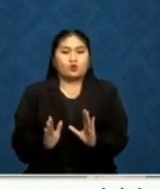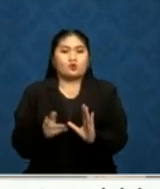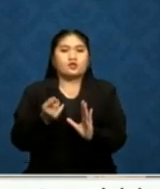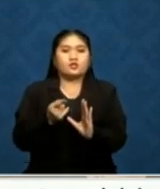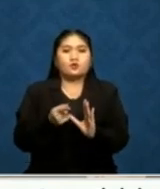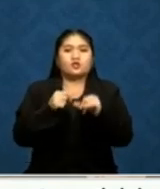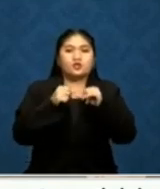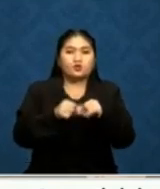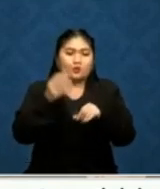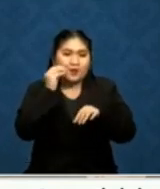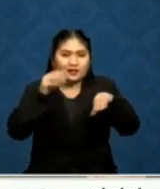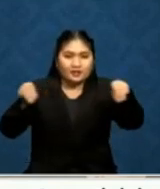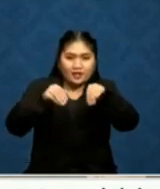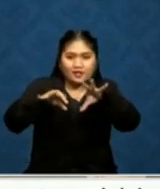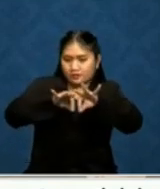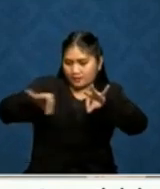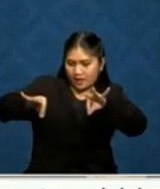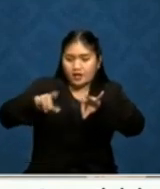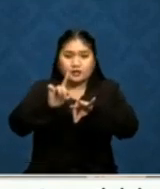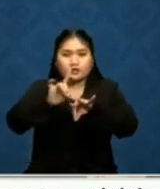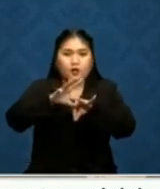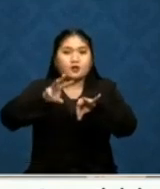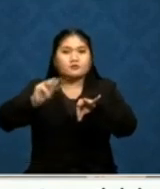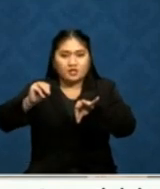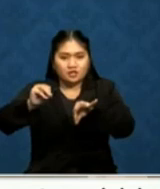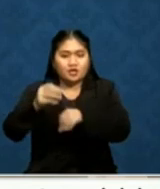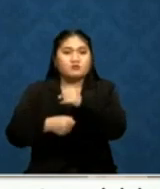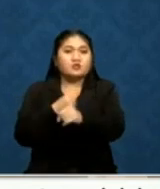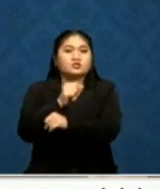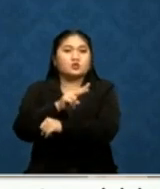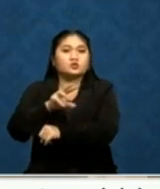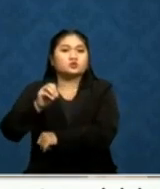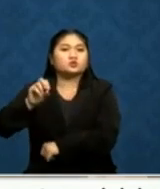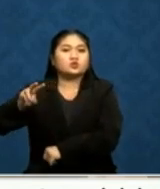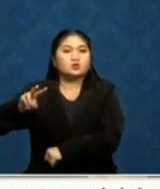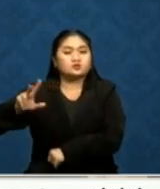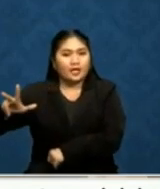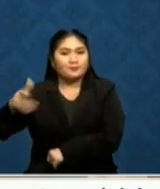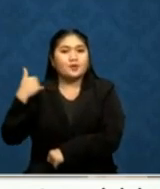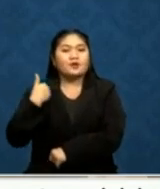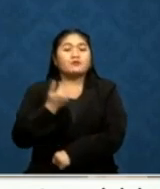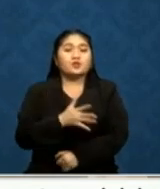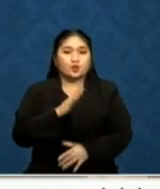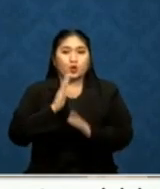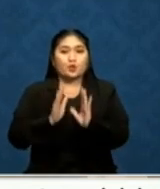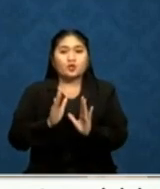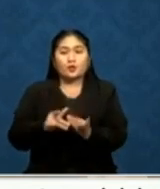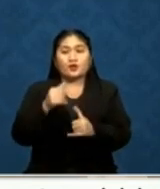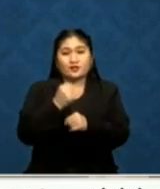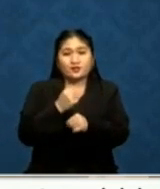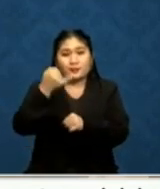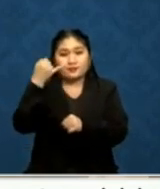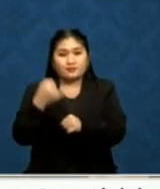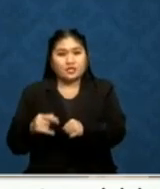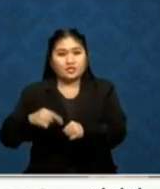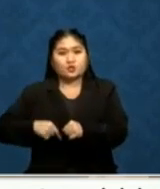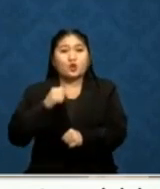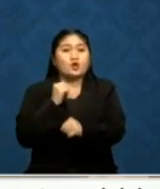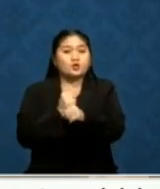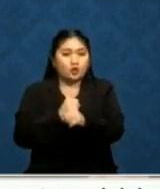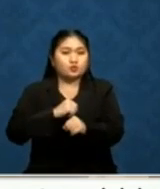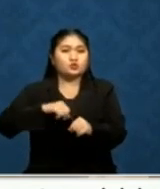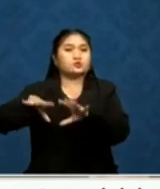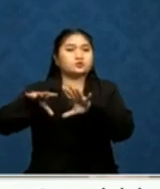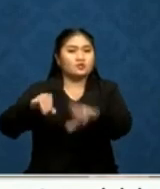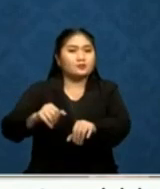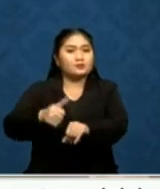ยเนี่ยในระยะ100เมตรปี2023ปีที่แล้วค่ะยังระบุเพิ่มเติมว่าผู้ที่ถูกกล่าวหาว่ากระทำความผิดเนี่ยสามารถถูกดำเนินคดีได้ทัน